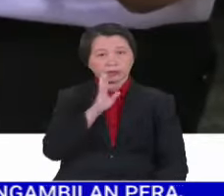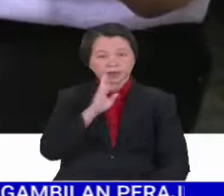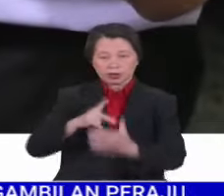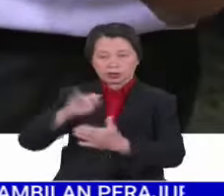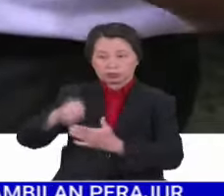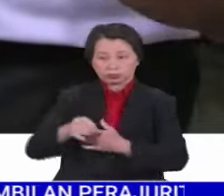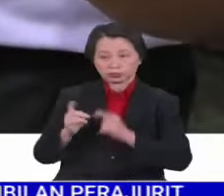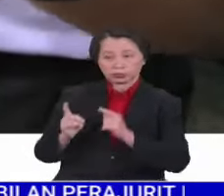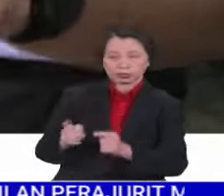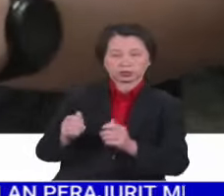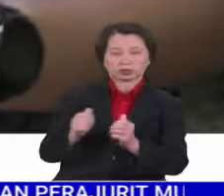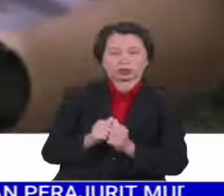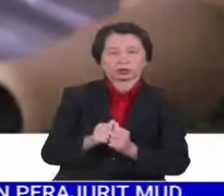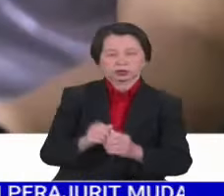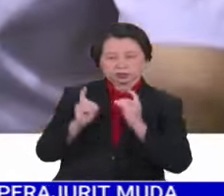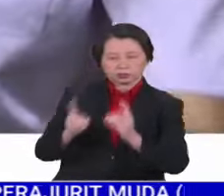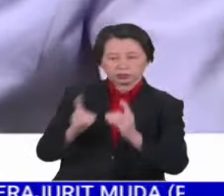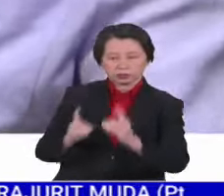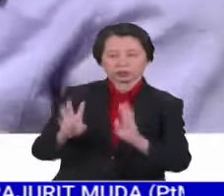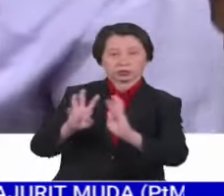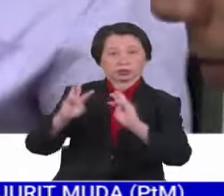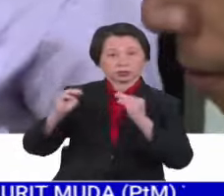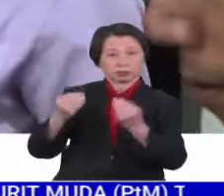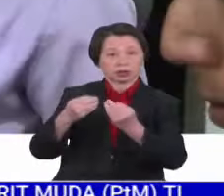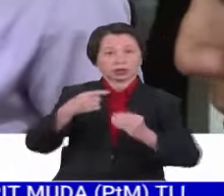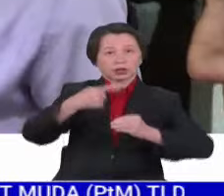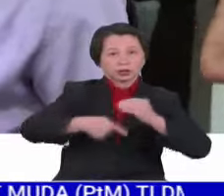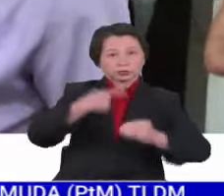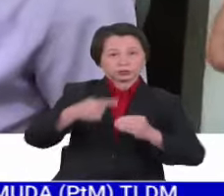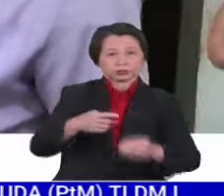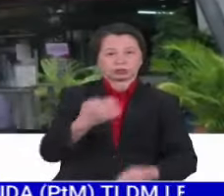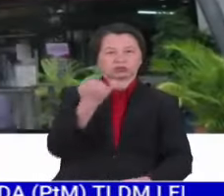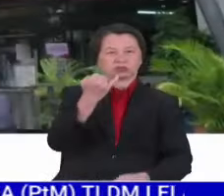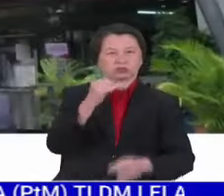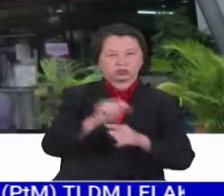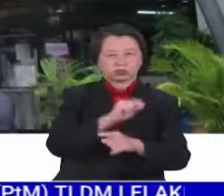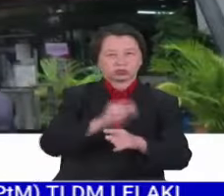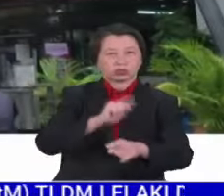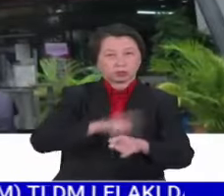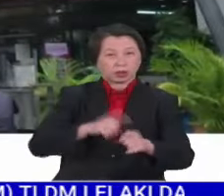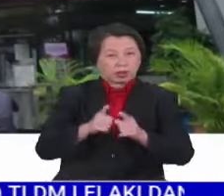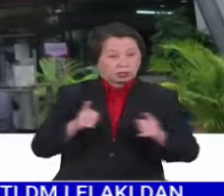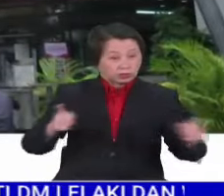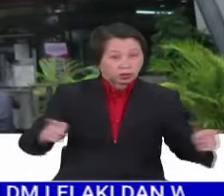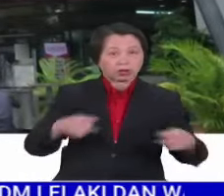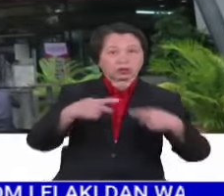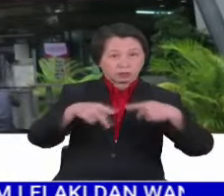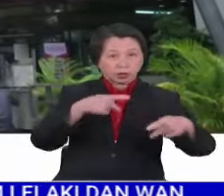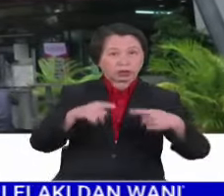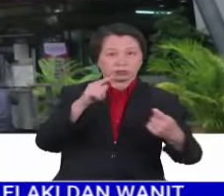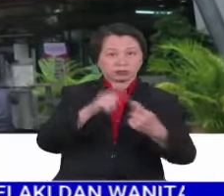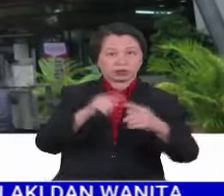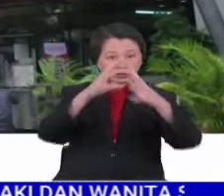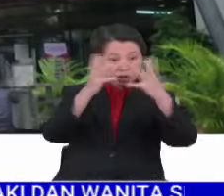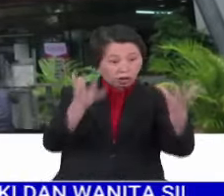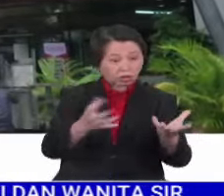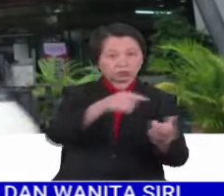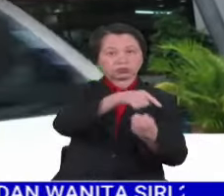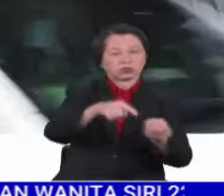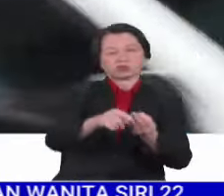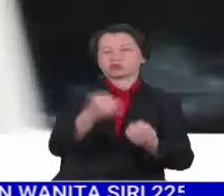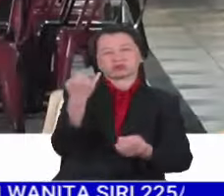projek tersebut inisiatif mendidik masyarakat berhubung kesan penggunaan jangka panjang bahan itu kepada alam